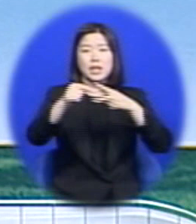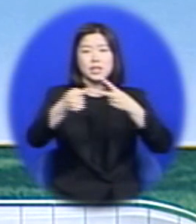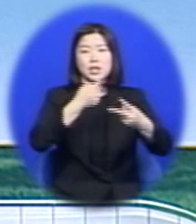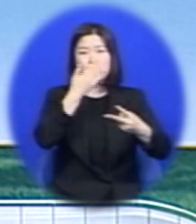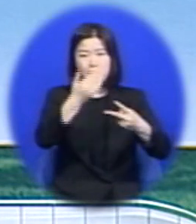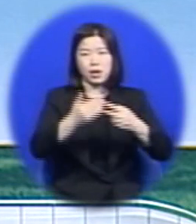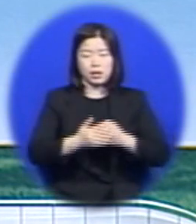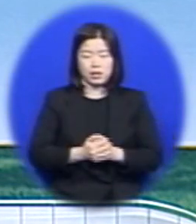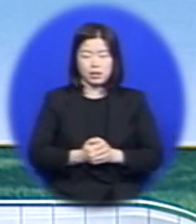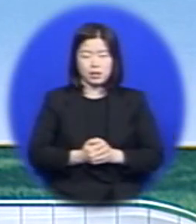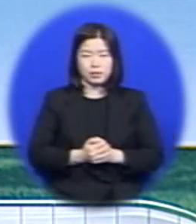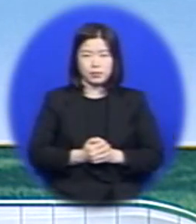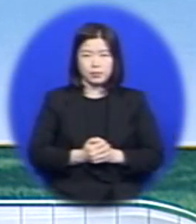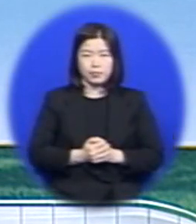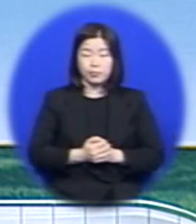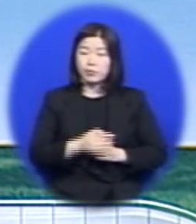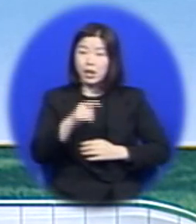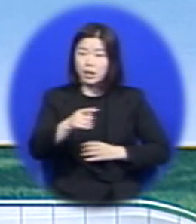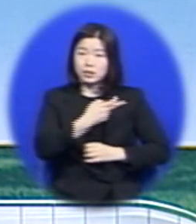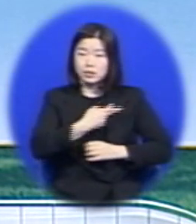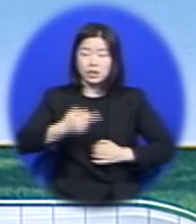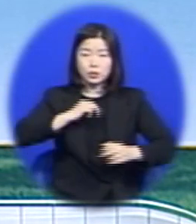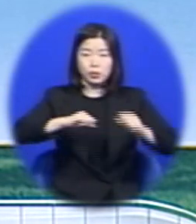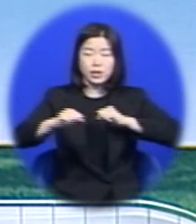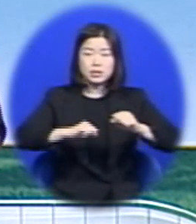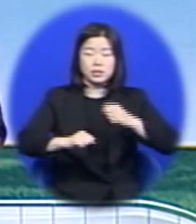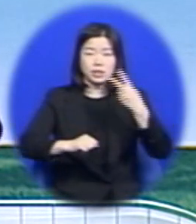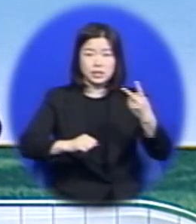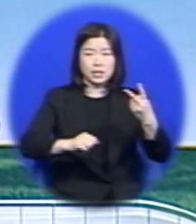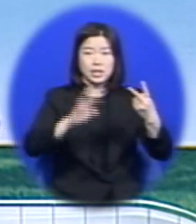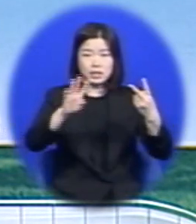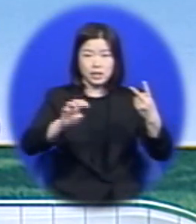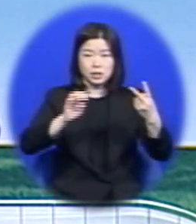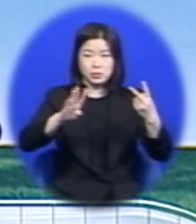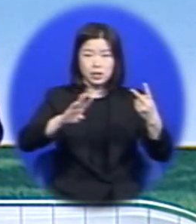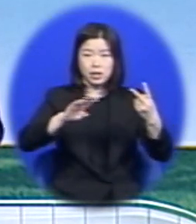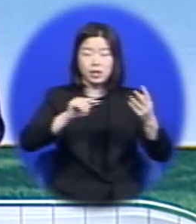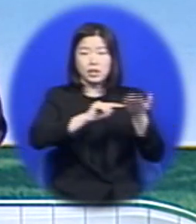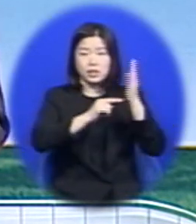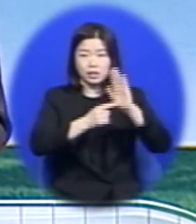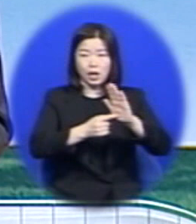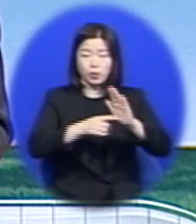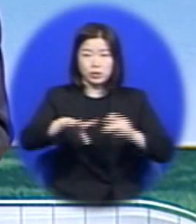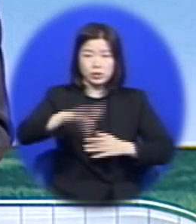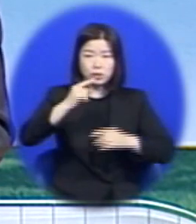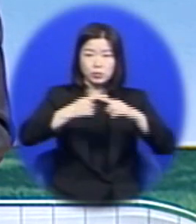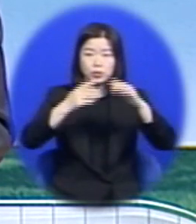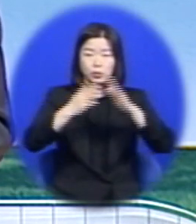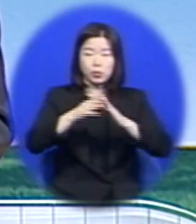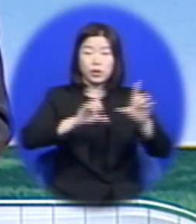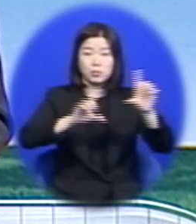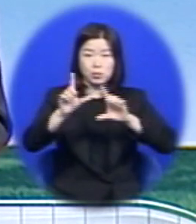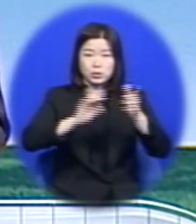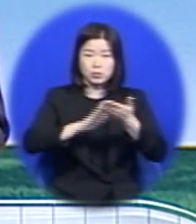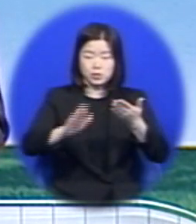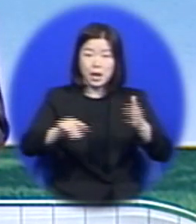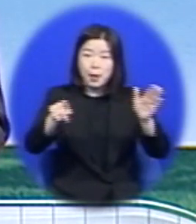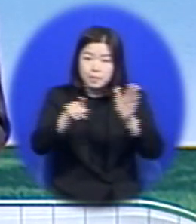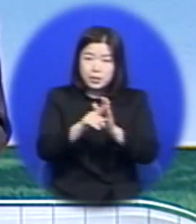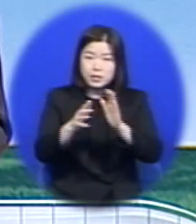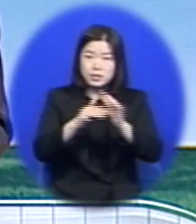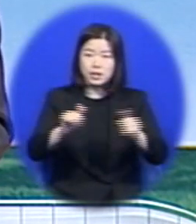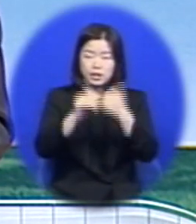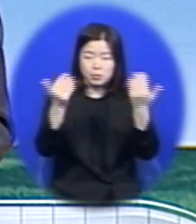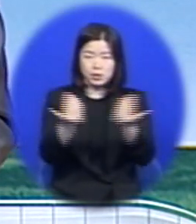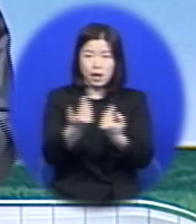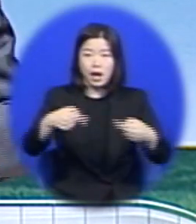겁니다. 그 사도행전 2장 44절부터 나오는 초대교회의 모습입니다. 믿는 사람이